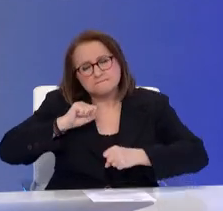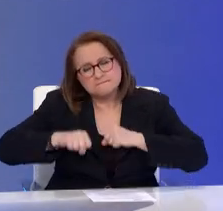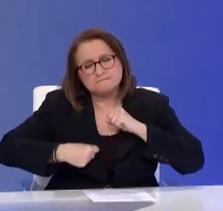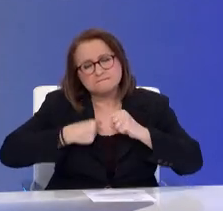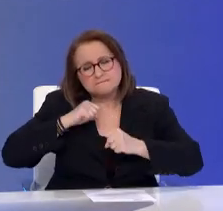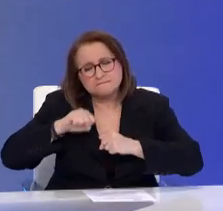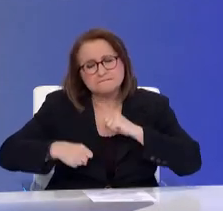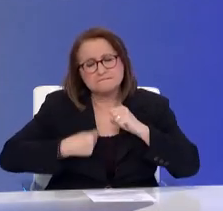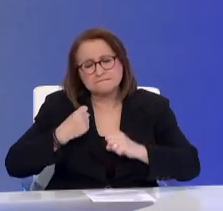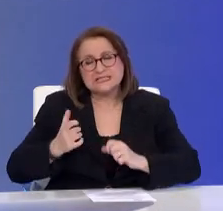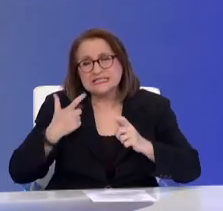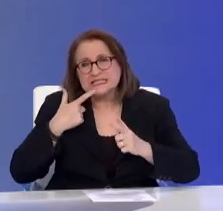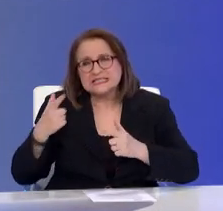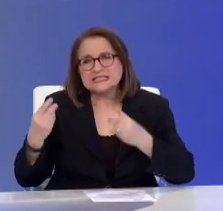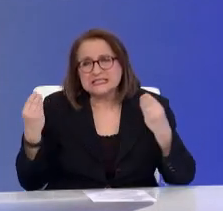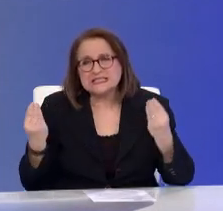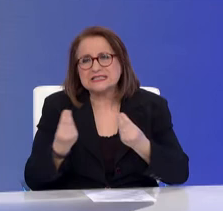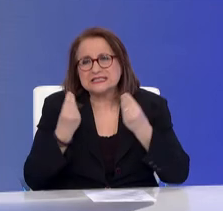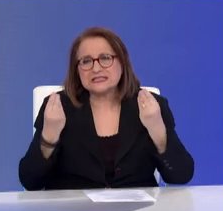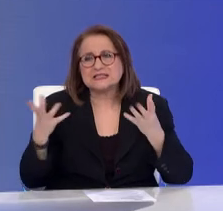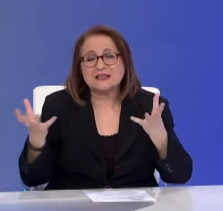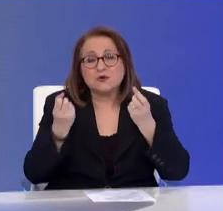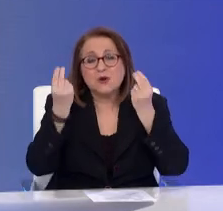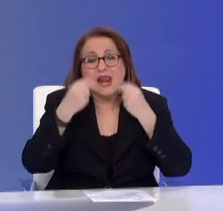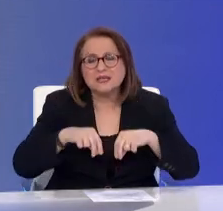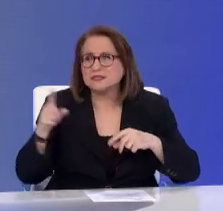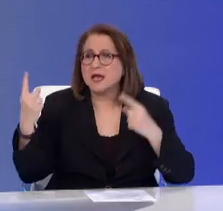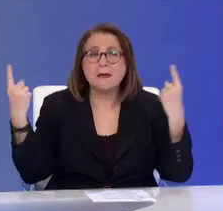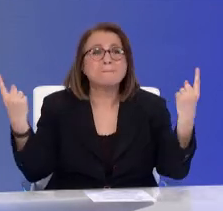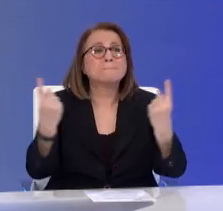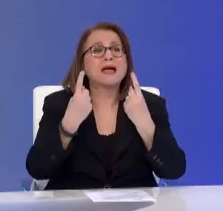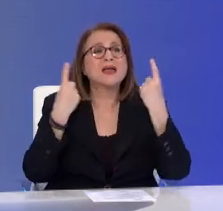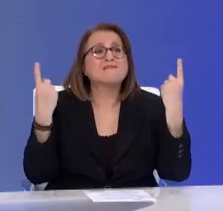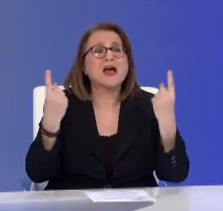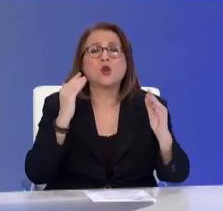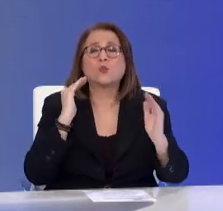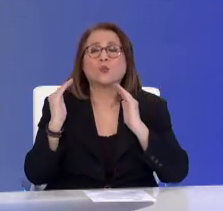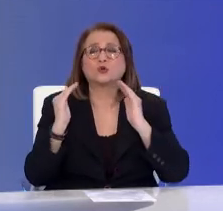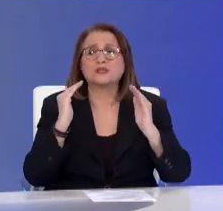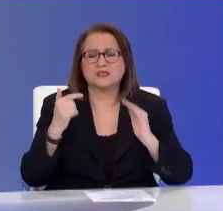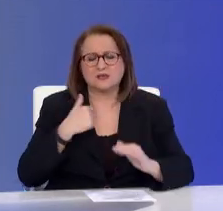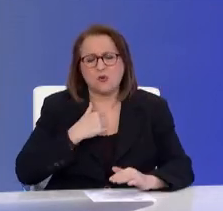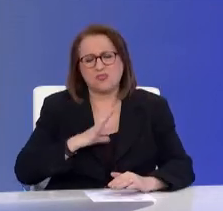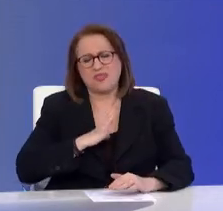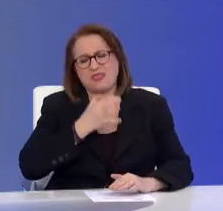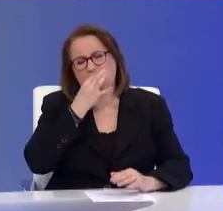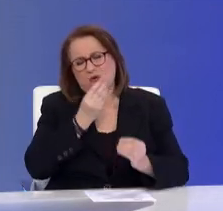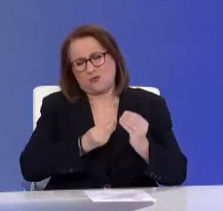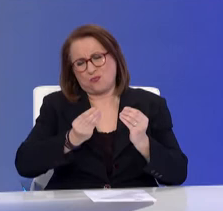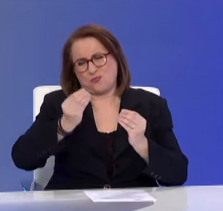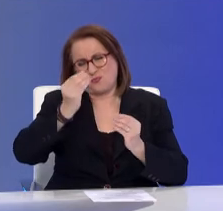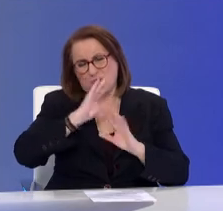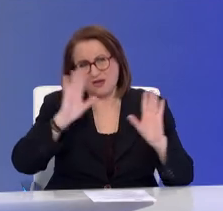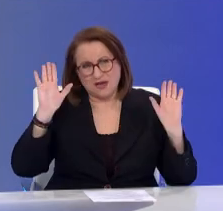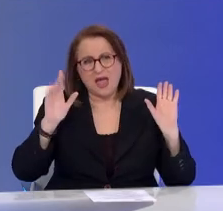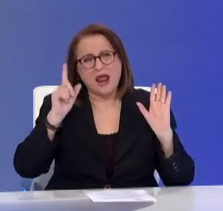να βρούμε μια λύση για την προστασία του. Δεν θέλω να μιλήσω πολύ,